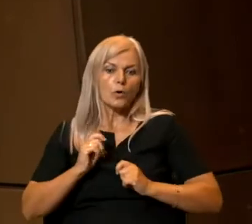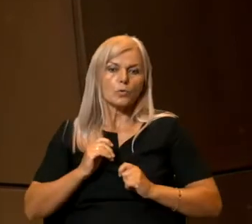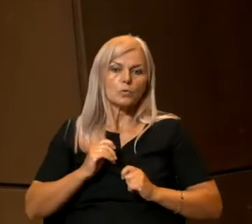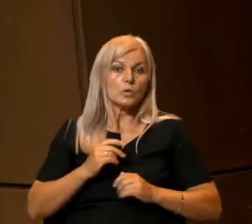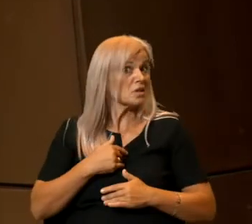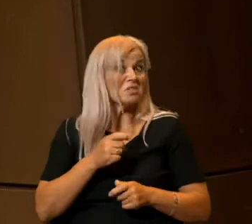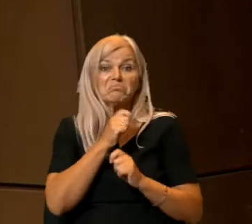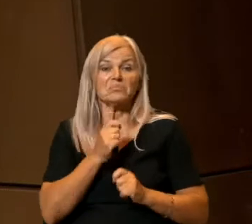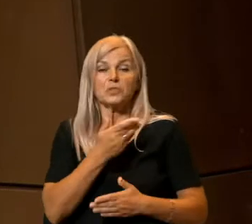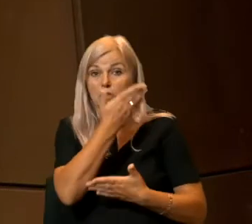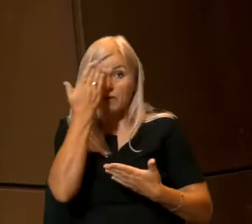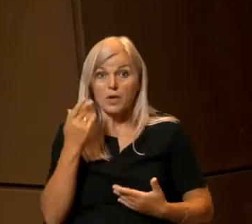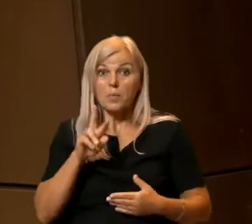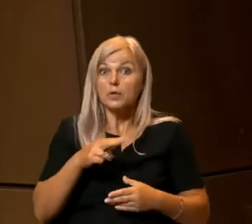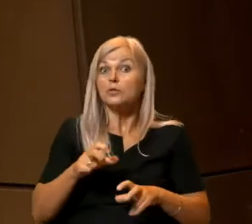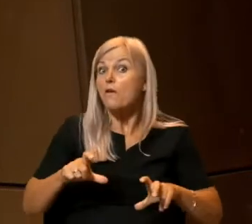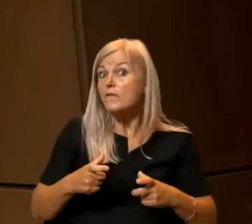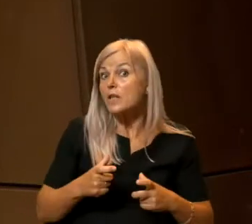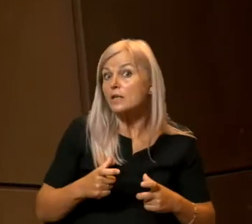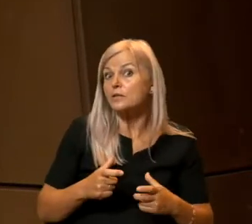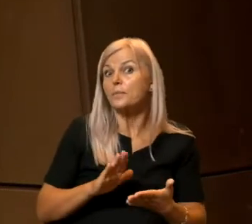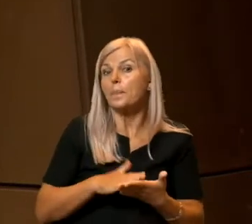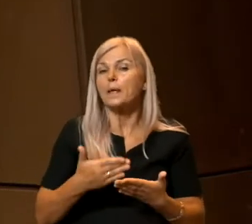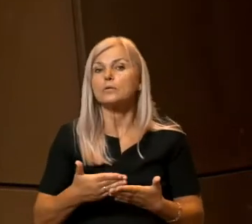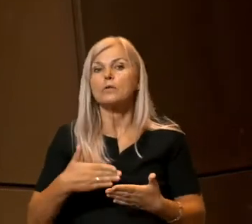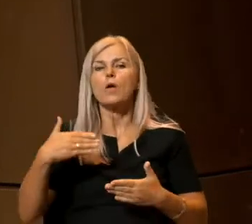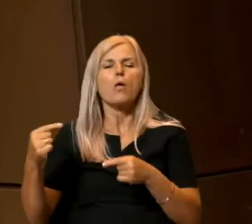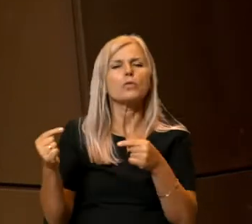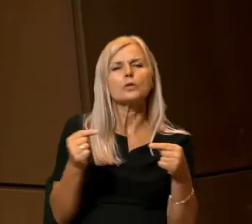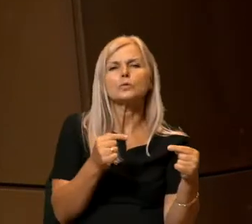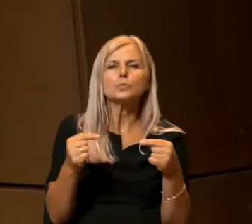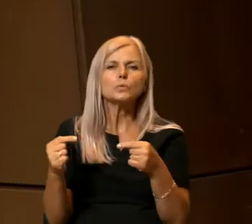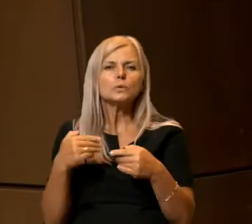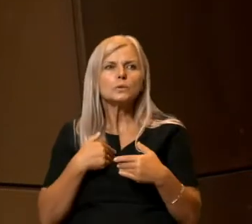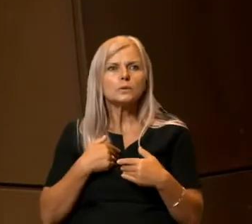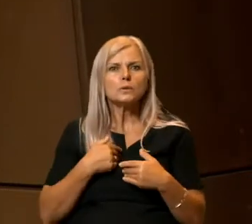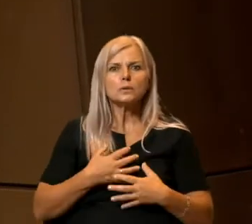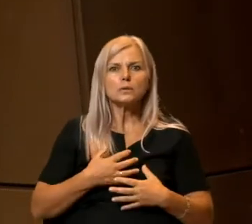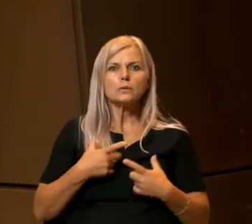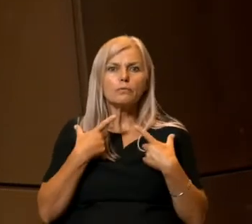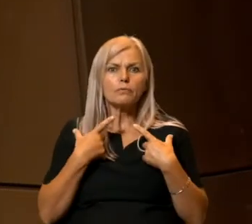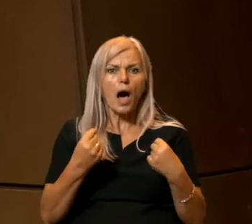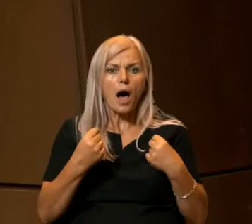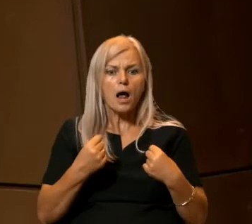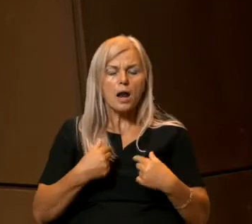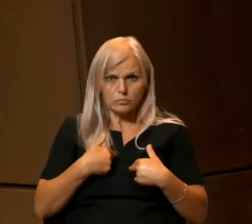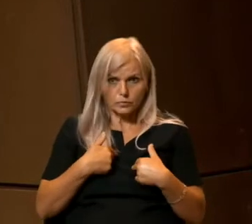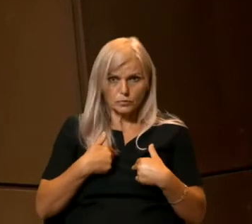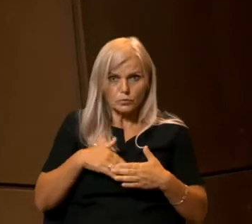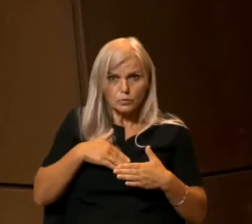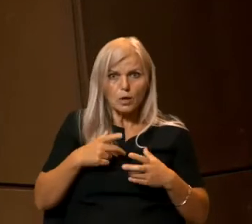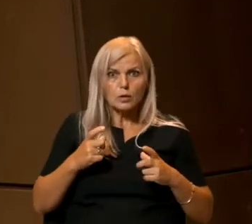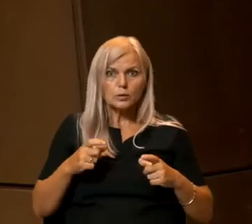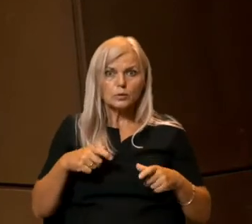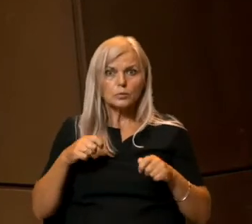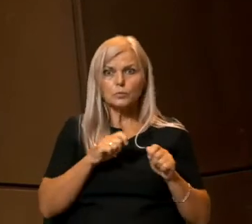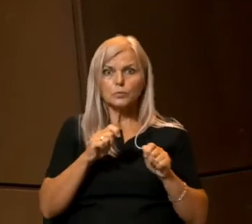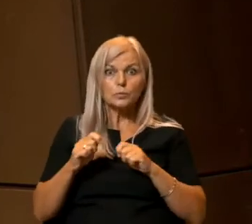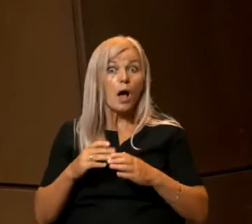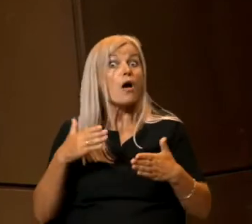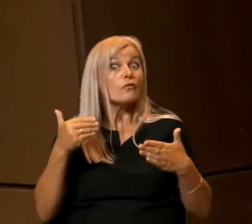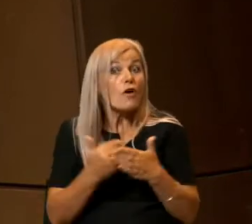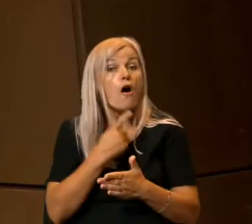to się wydarzy. I jeżeli tak będzie, na przykład w toku dyskusji, rezonans oznacza, że nagle coś tam się pojawia, pojawia się nowy